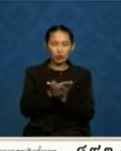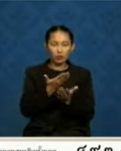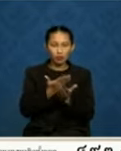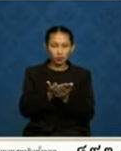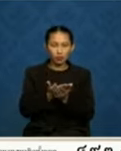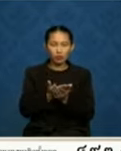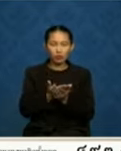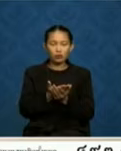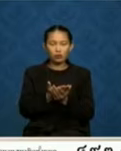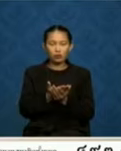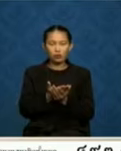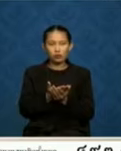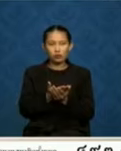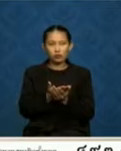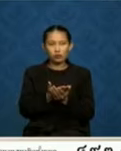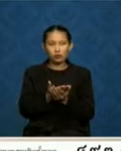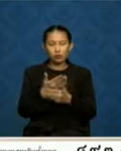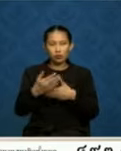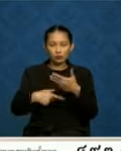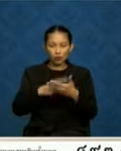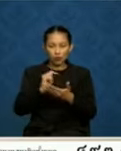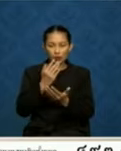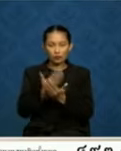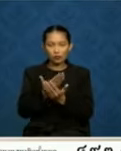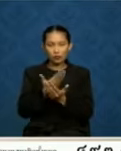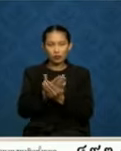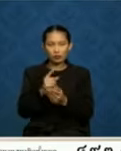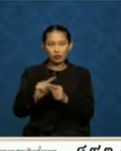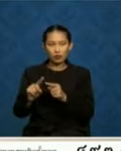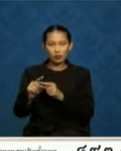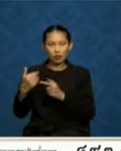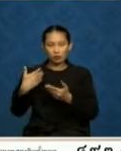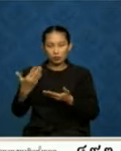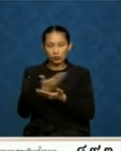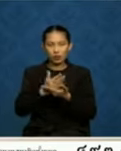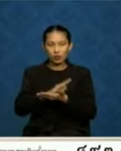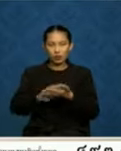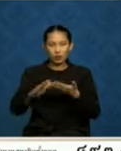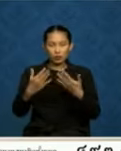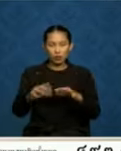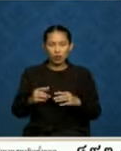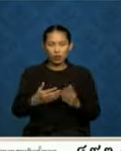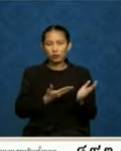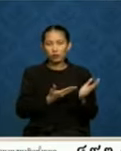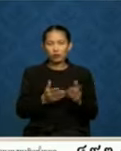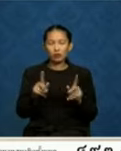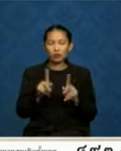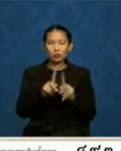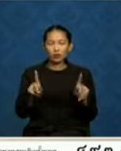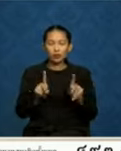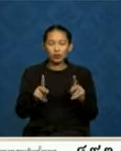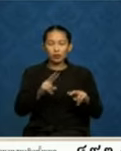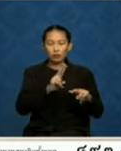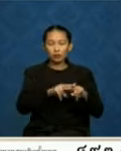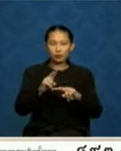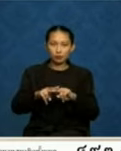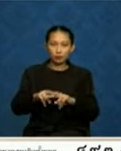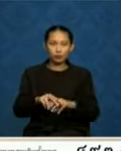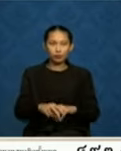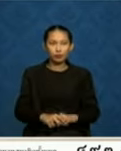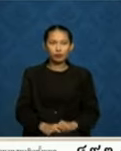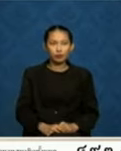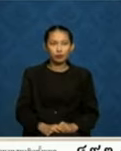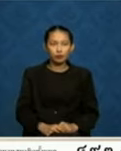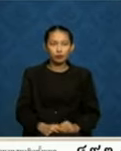และสถาบันการเงินและตลาดการเงินนะครับพิจารณาเสร็จแล้วเชิญท่านกรรมการเข้าประจำที่ครับ